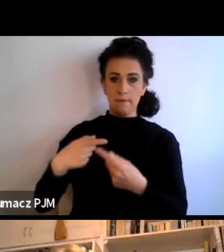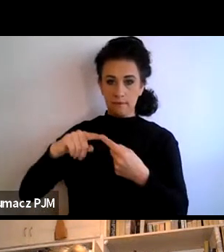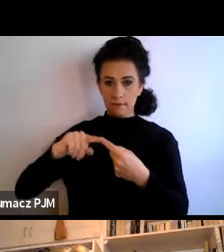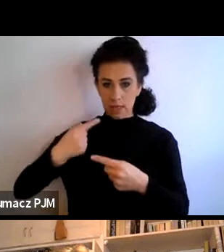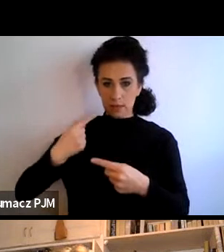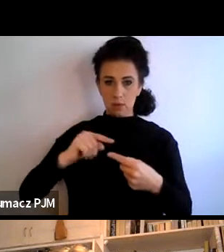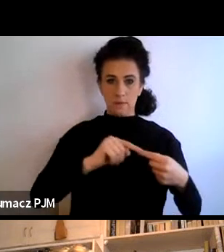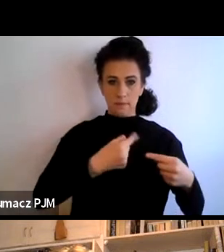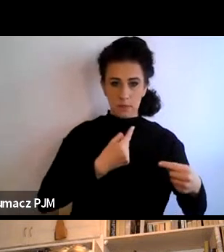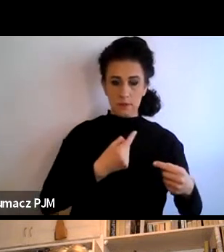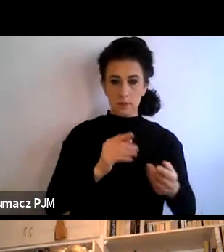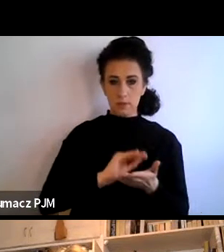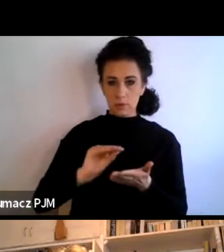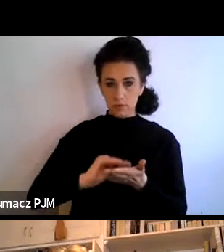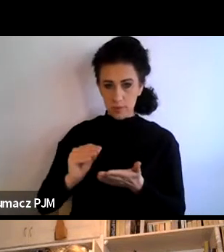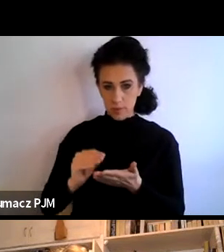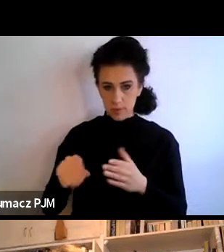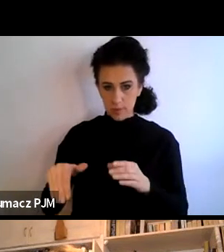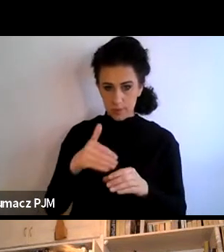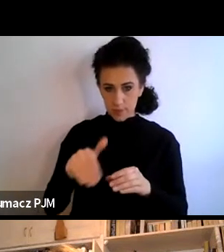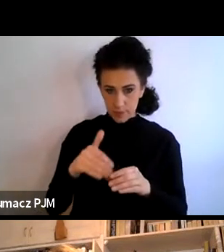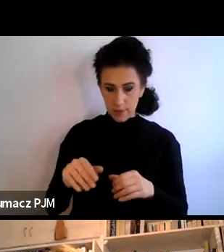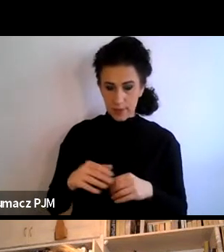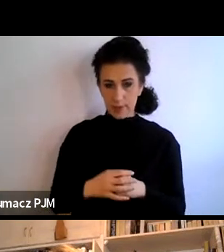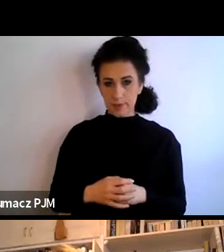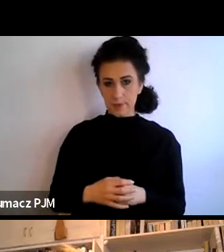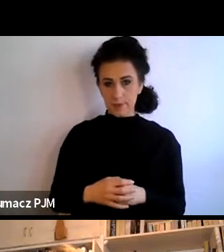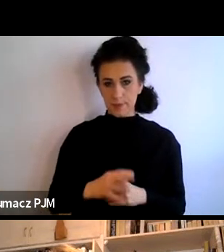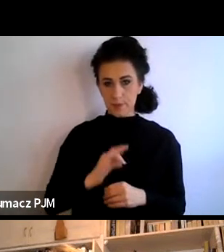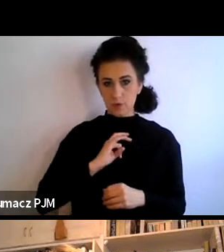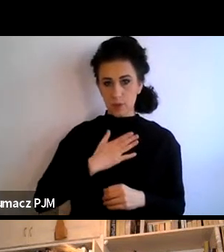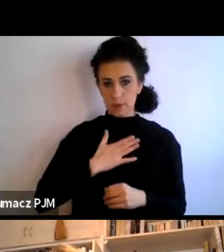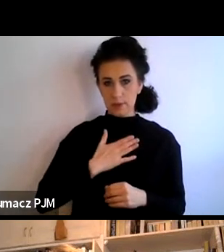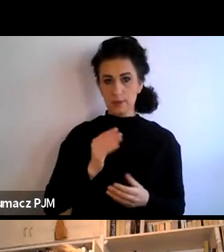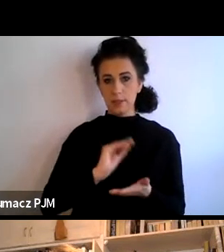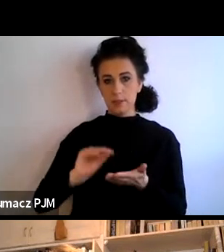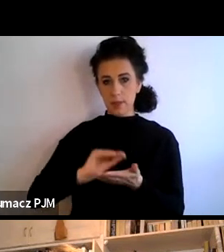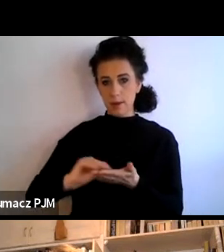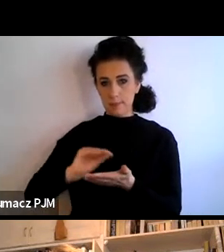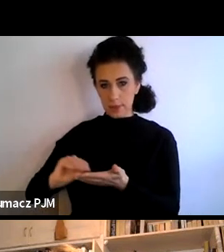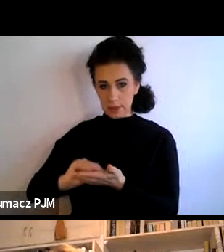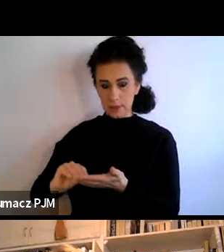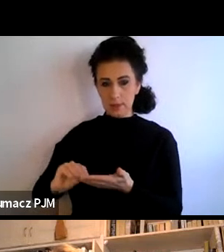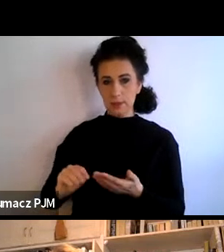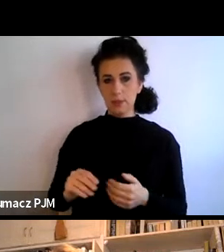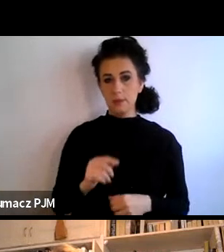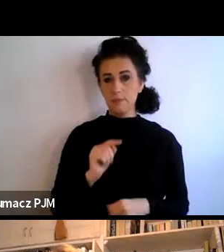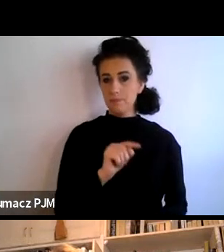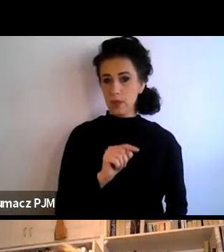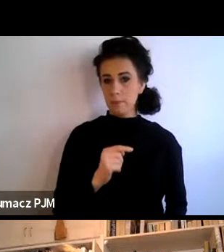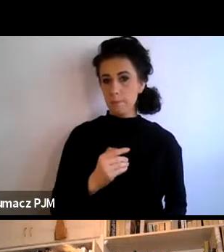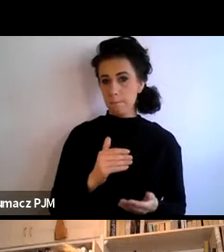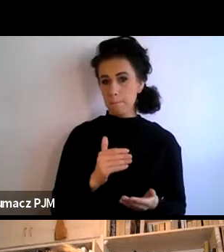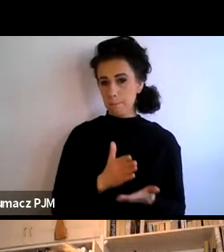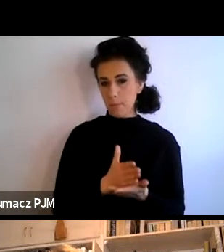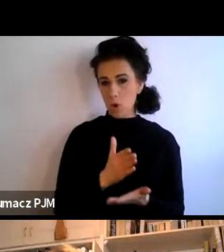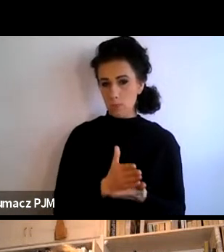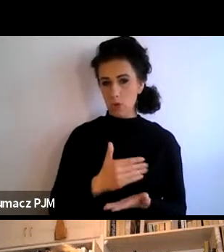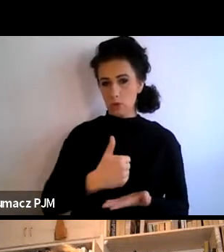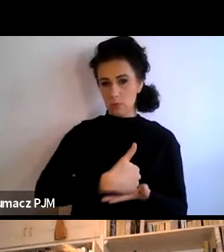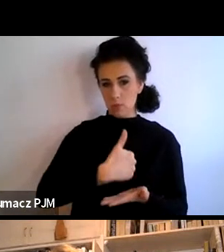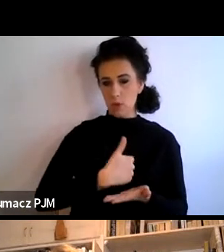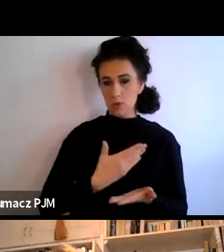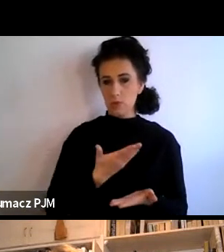wysyłają mailem swoje notatki. I czy taka pomoc to